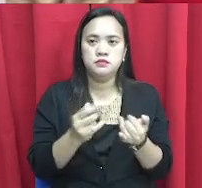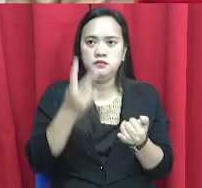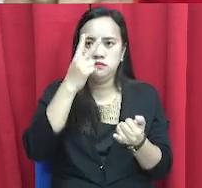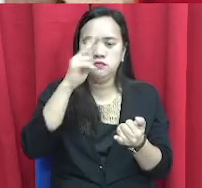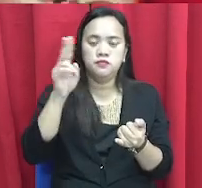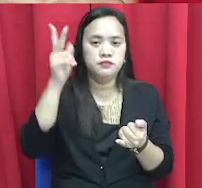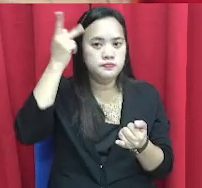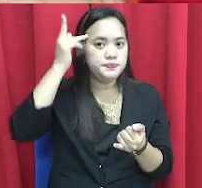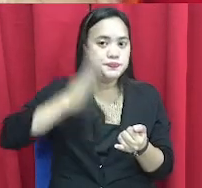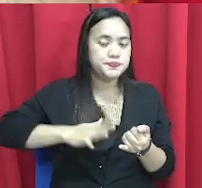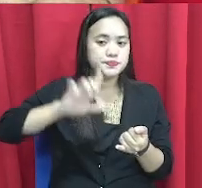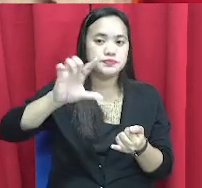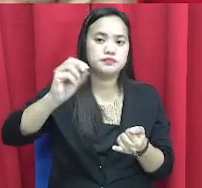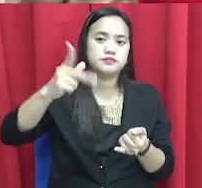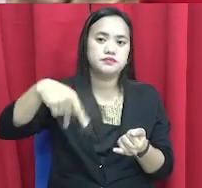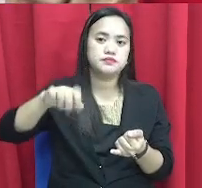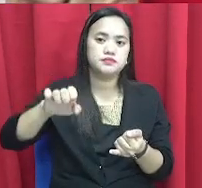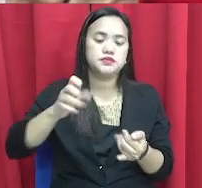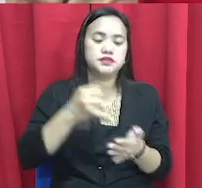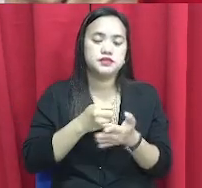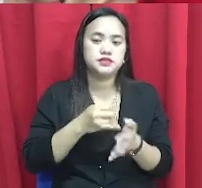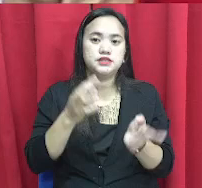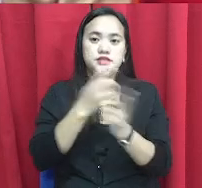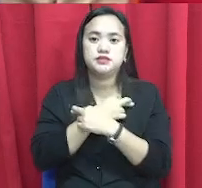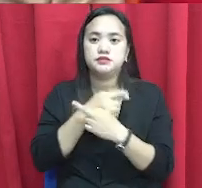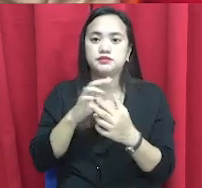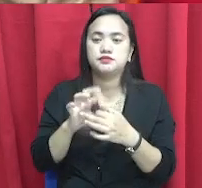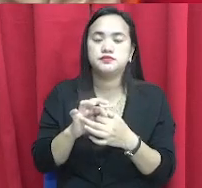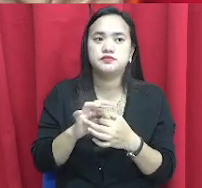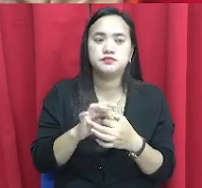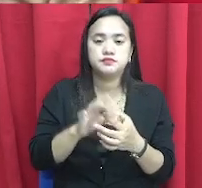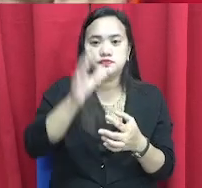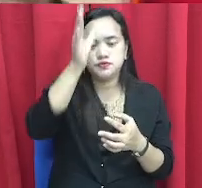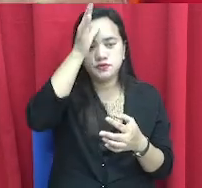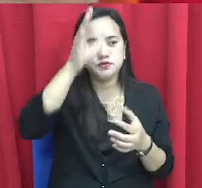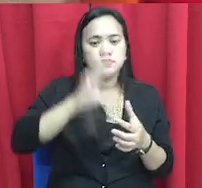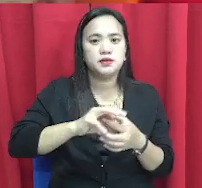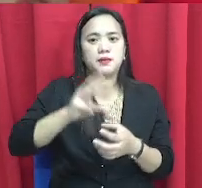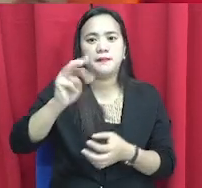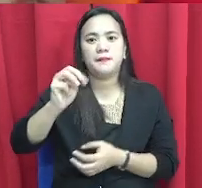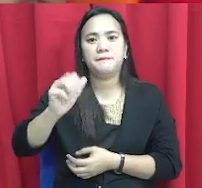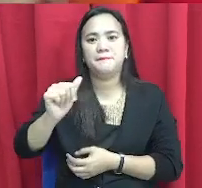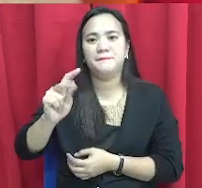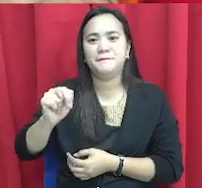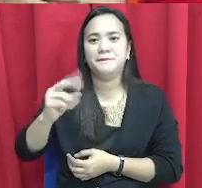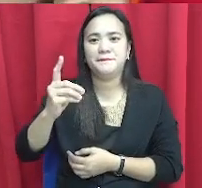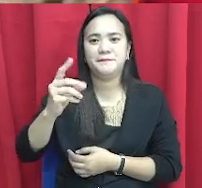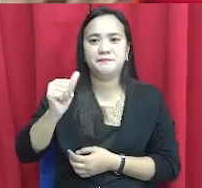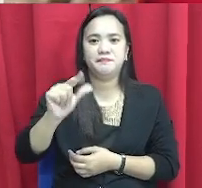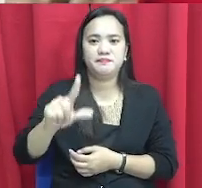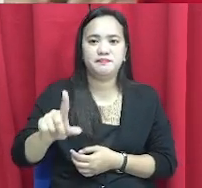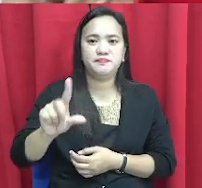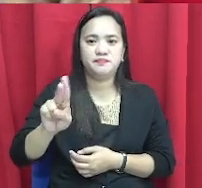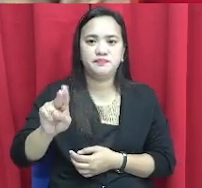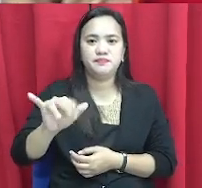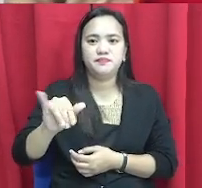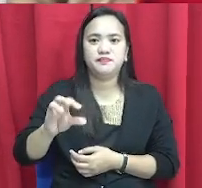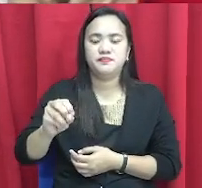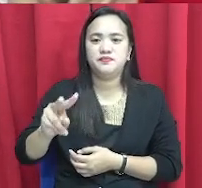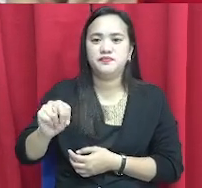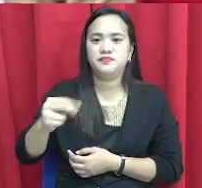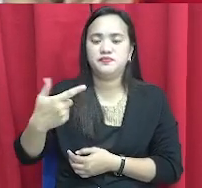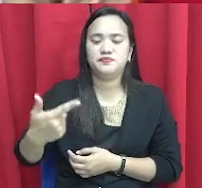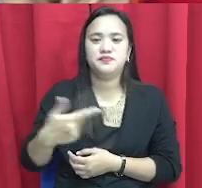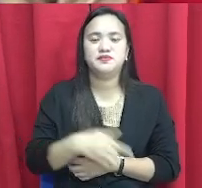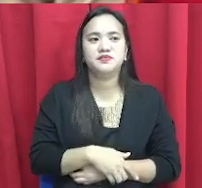lope at the rest of the fathers ng Mandaluyong kaya shoutout po sa lahat ng mga fathers po diyan sa Mandaluyong Nandiyan po sir